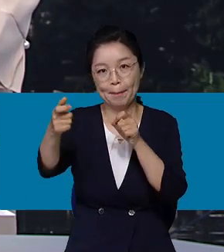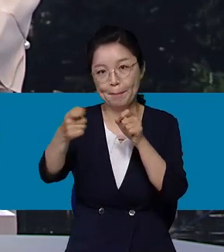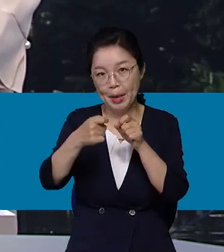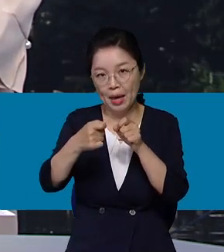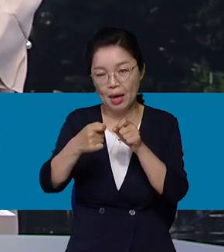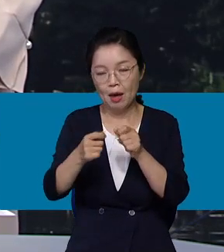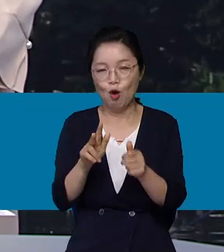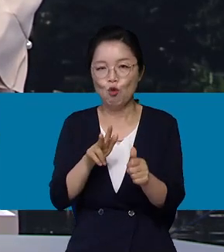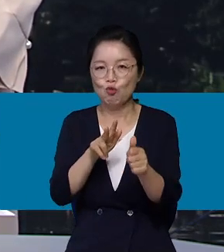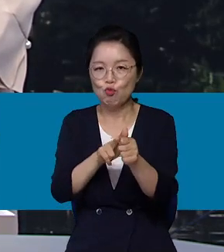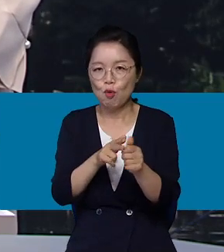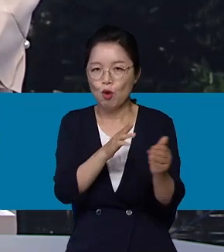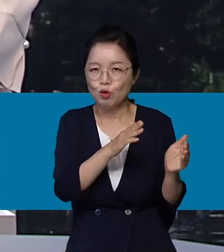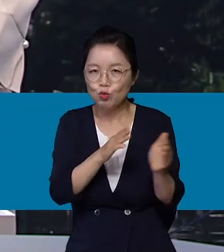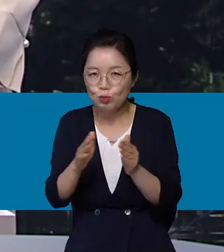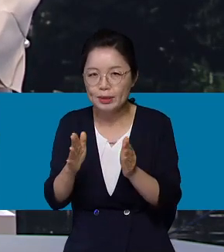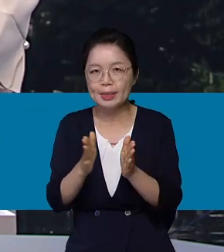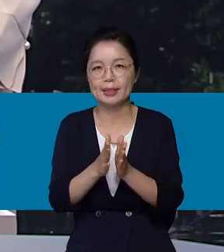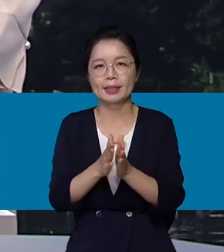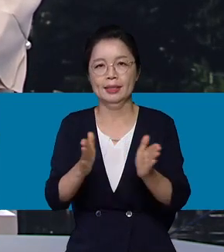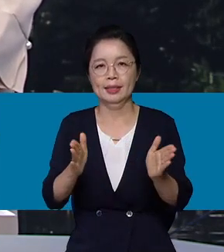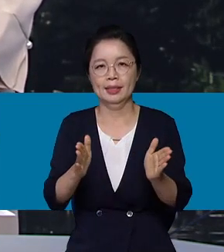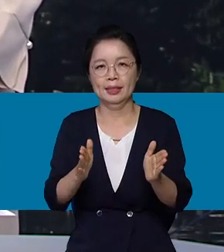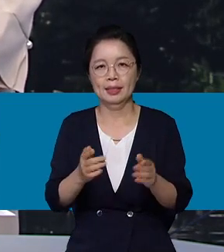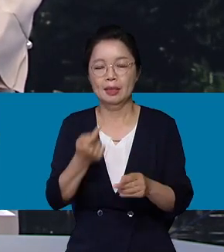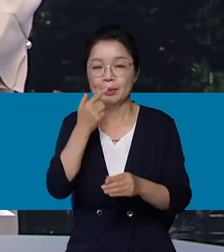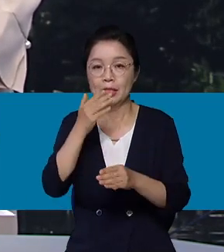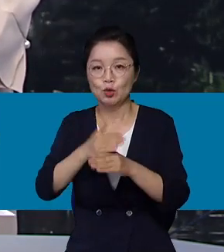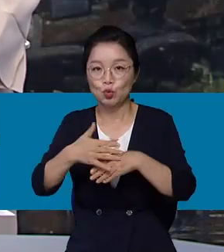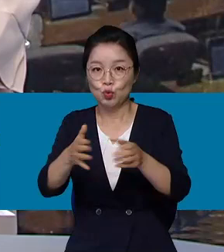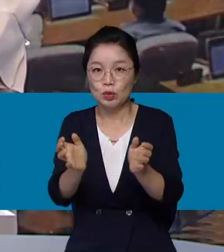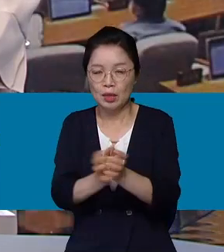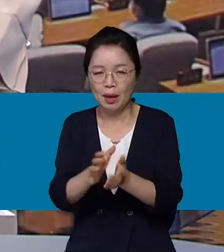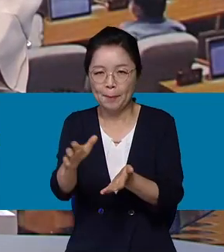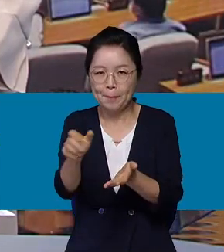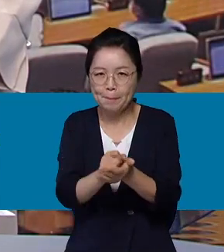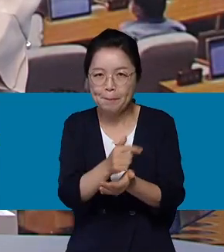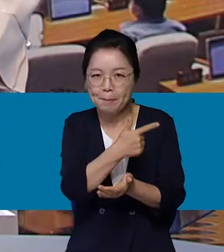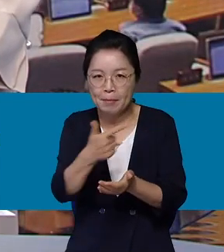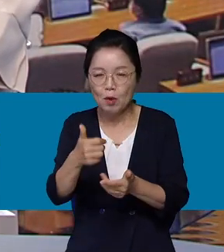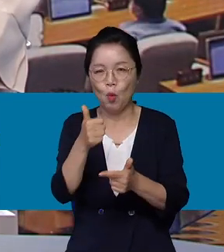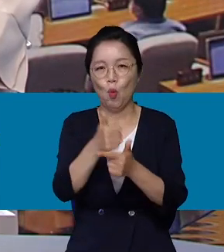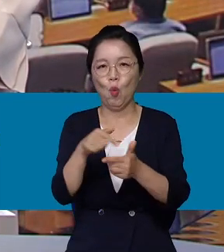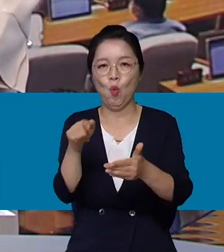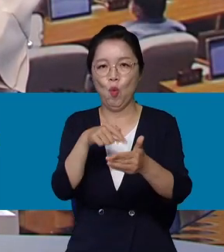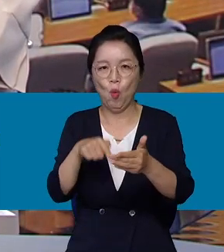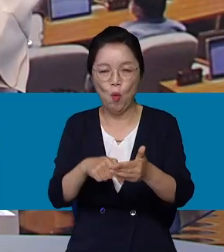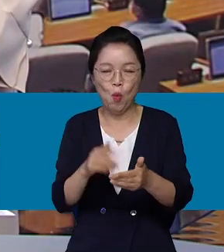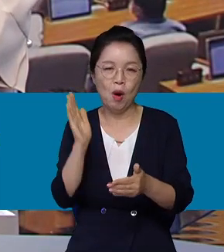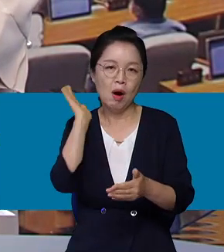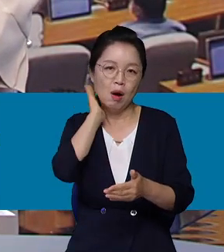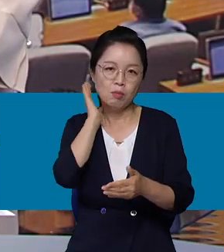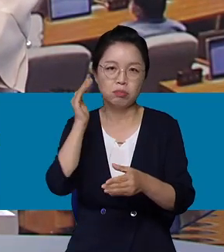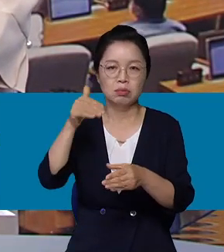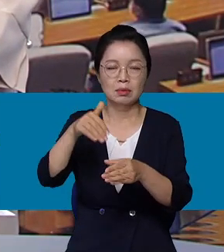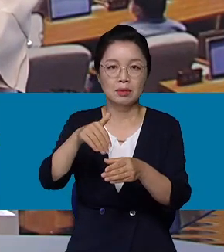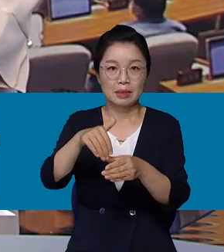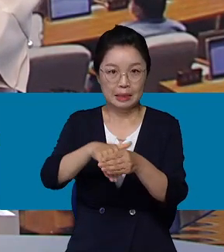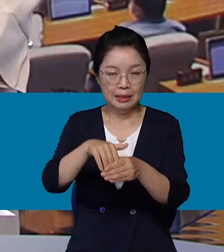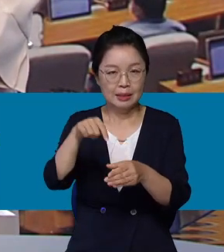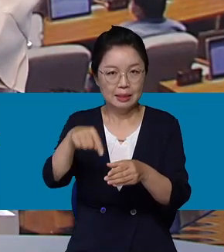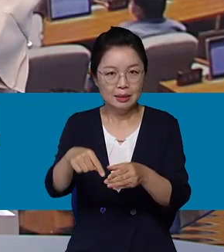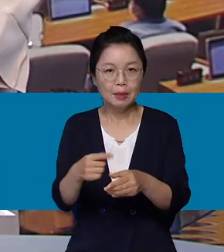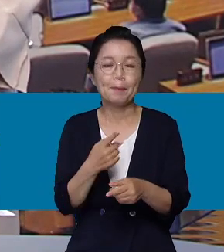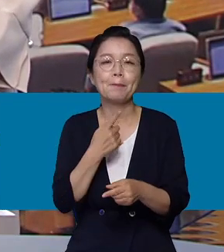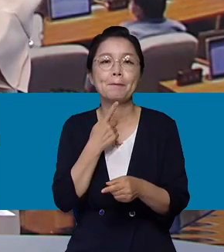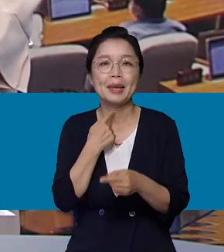물밑 경쟁이 본격적으로 시작됐습니다. 민주당 텃밭인 광주에 문재인 정부 장차관부터 검사장까지 출마설이